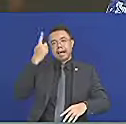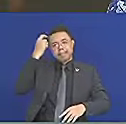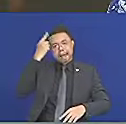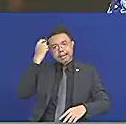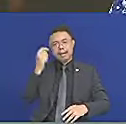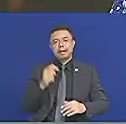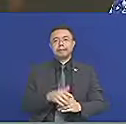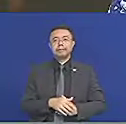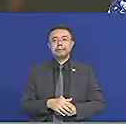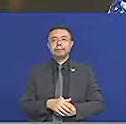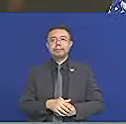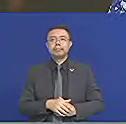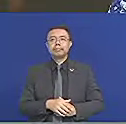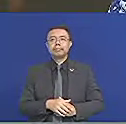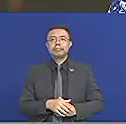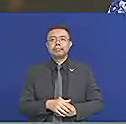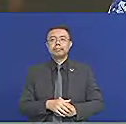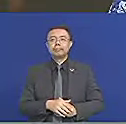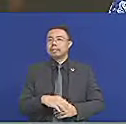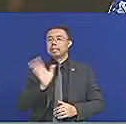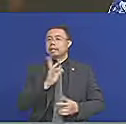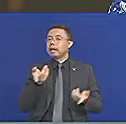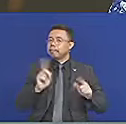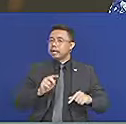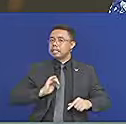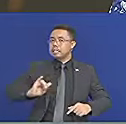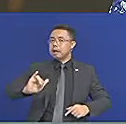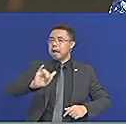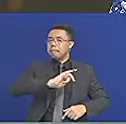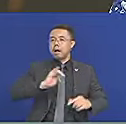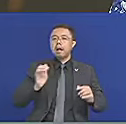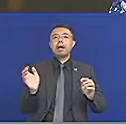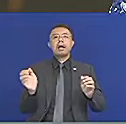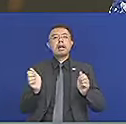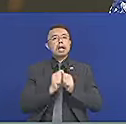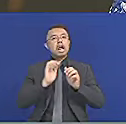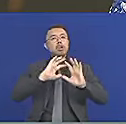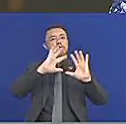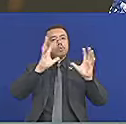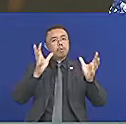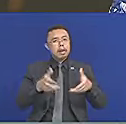belajar saudaraku tidak menjadi sama dengan dunia ini.